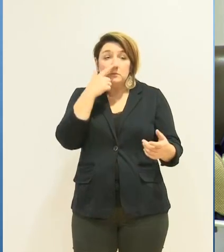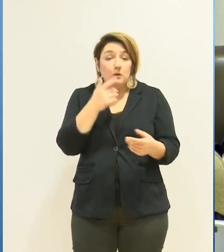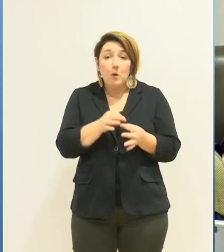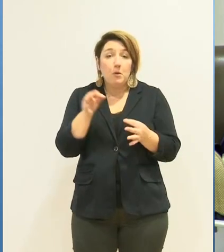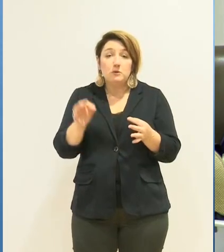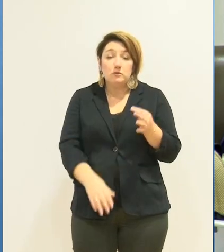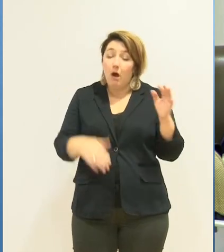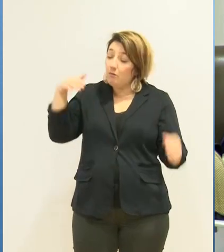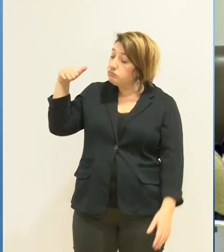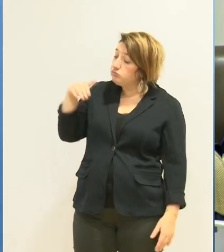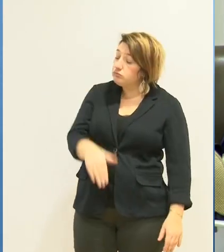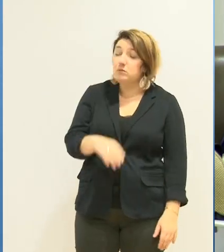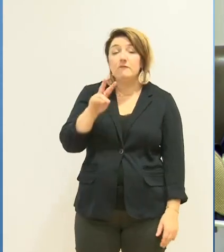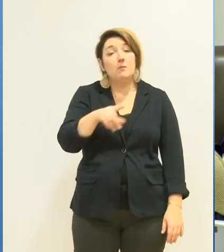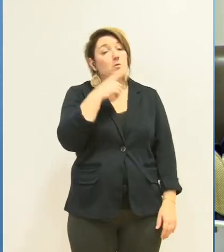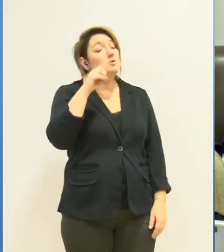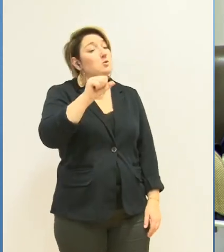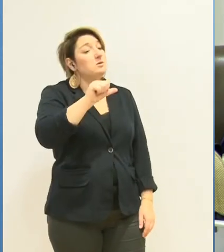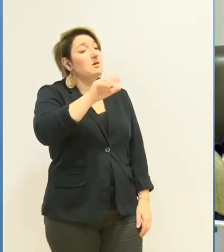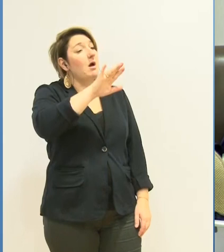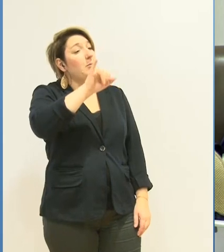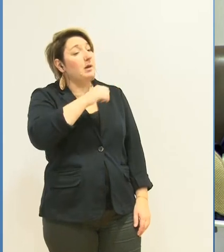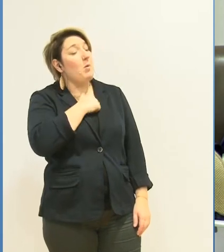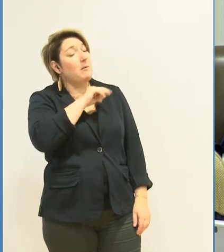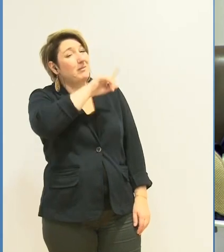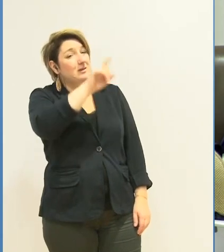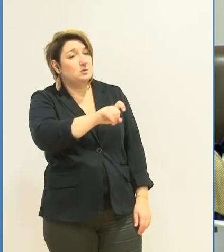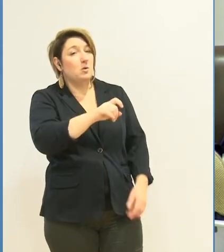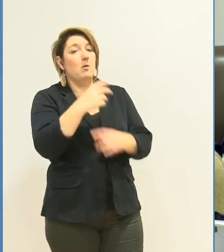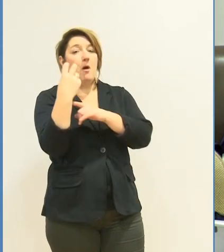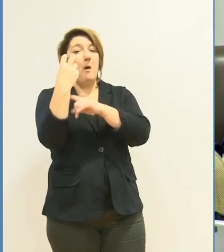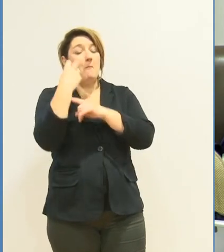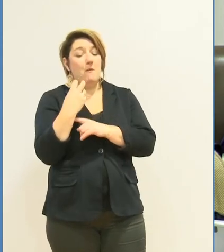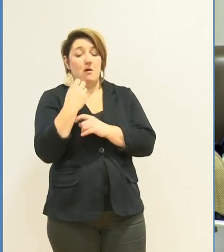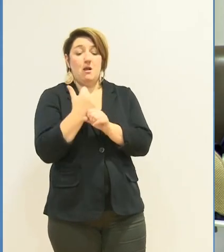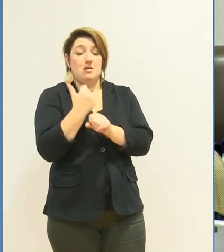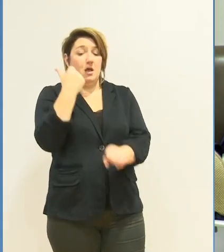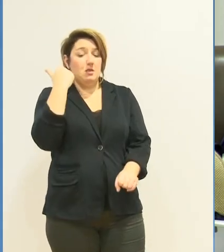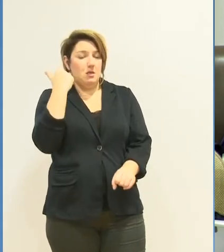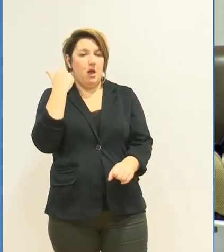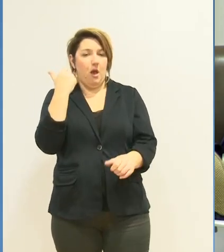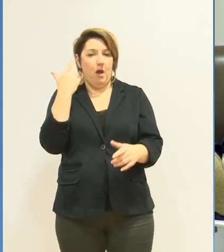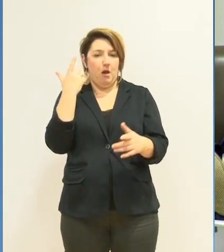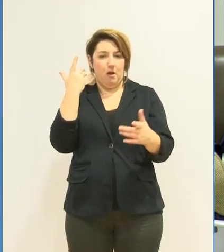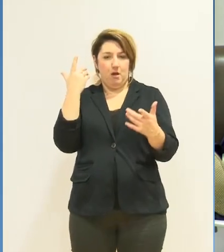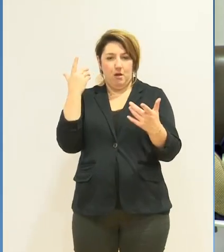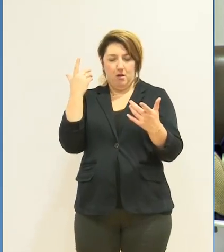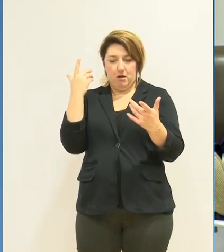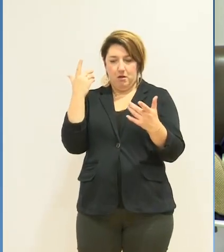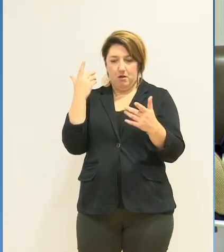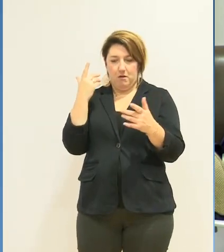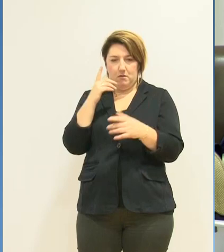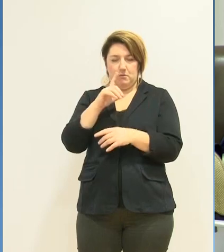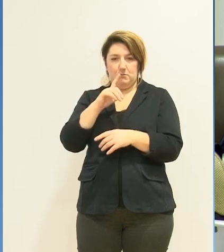l'appelle allons prendre je savais je vous pose la question on était à 25 millions l'année dernière on est à 28 8 cette année vous nous avez expliqué que c'était pour